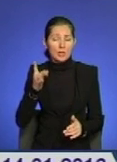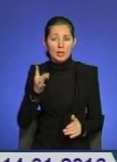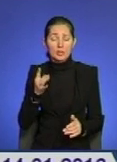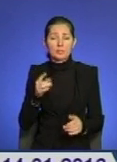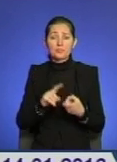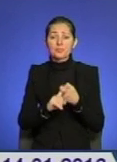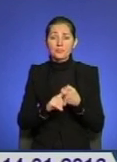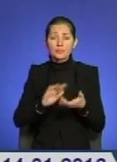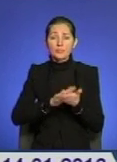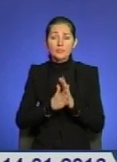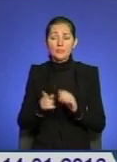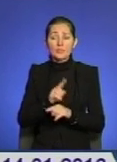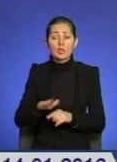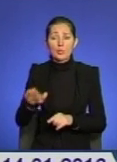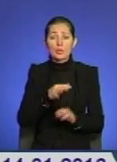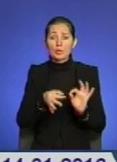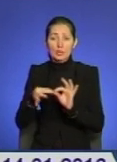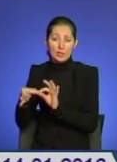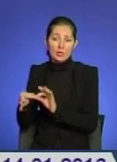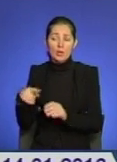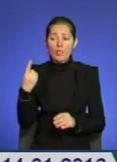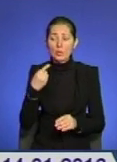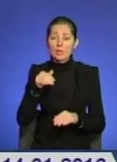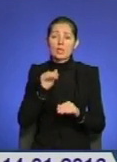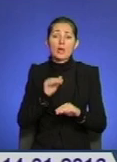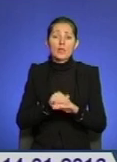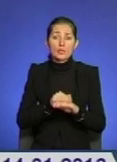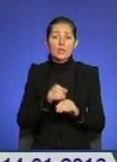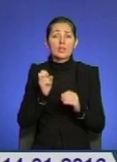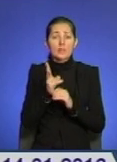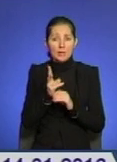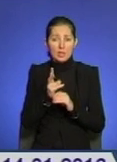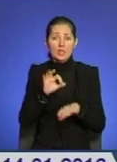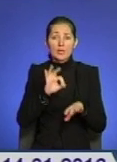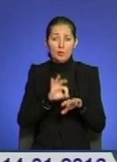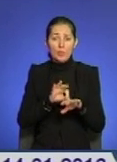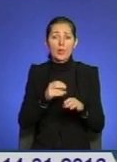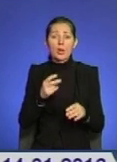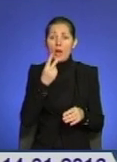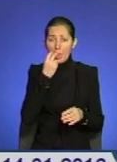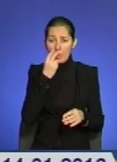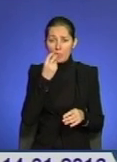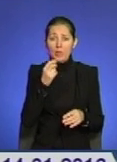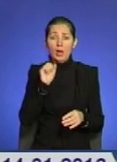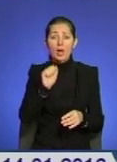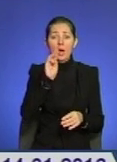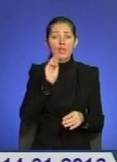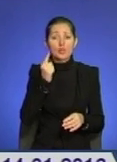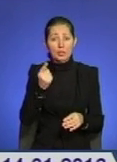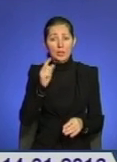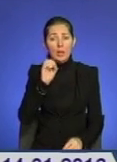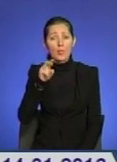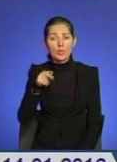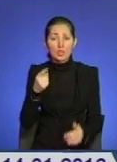Епідеміологічна ситуація на Тернопільщині ускладнюється. В області зафіксували 12 діагнозів захворювання на грип, в тому числі H1N1, відомий